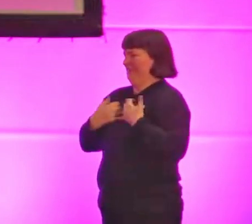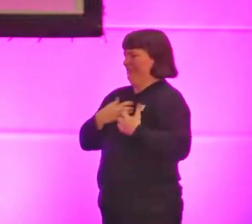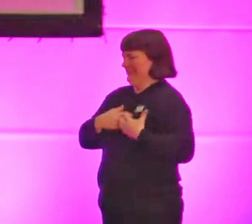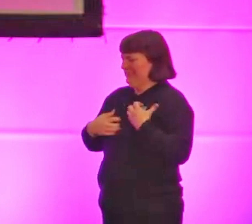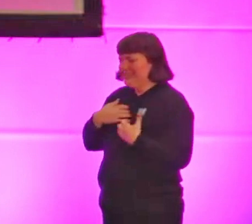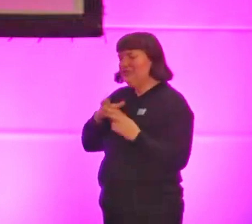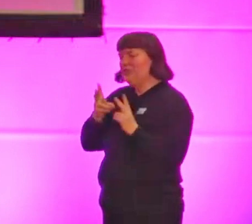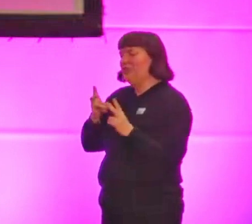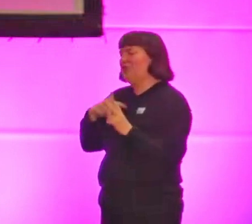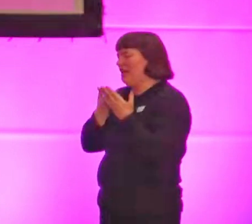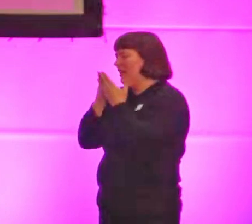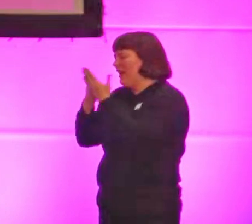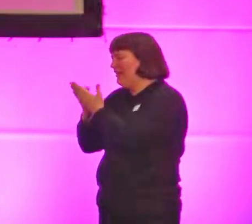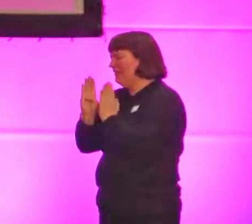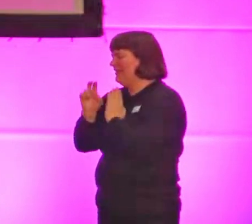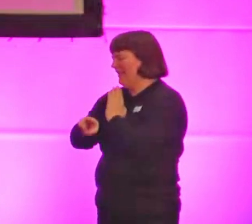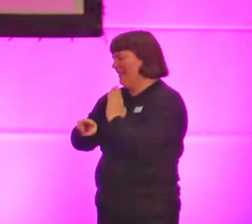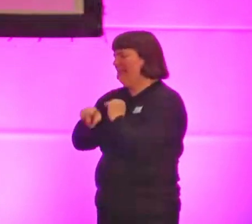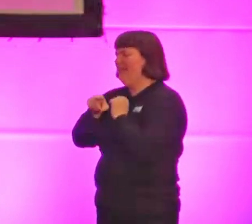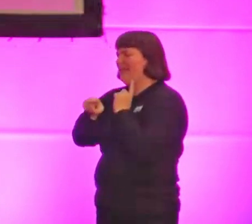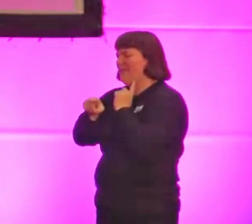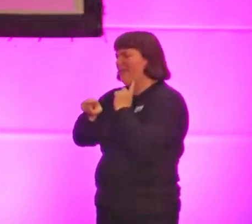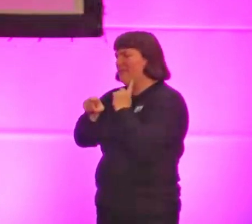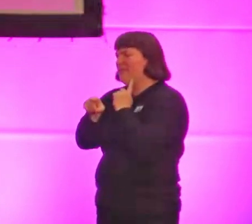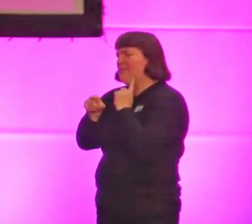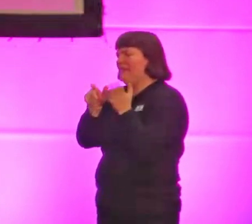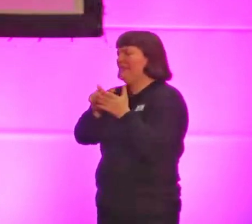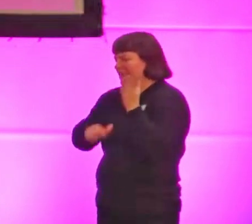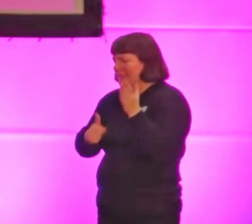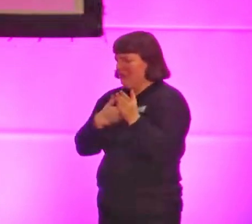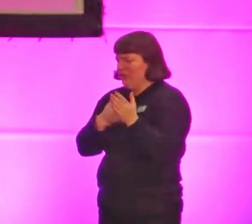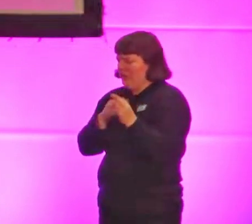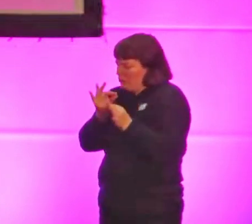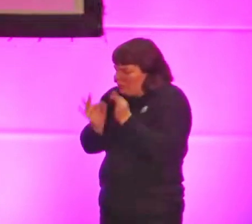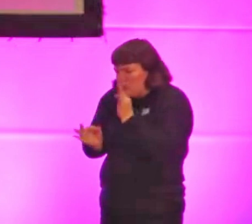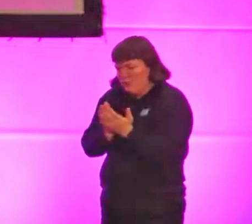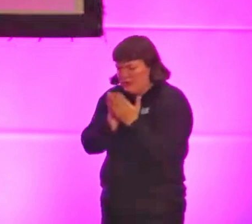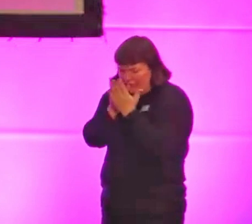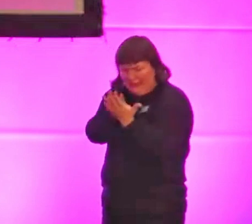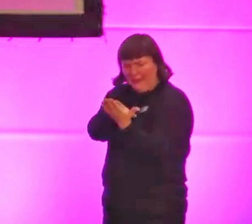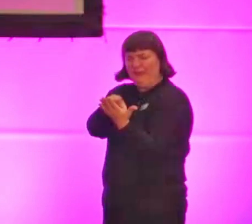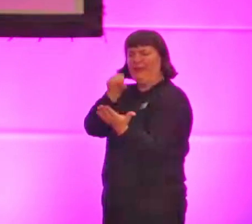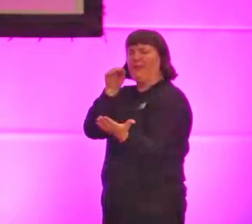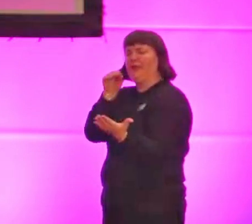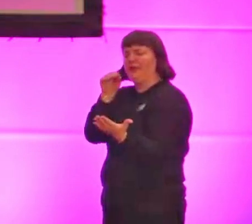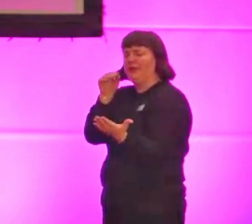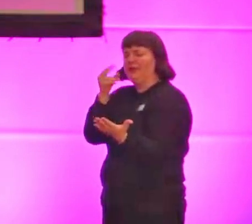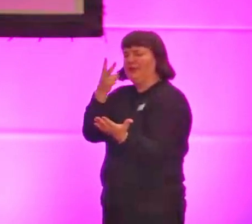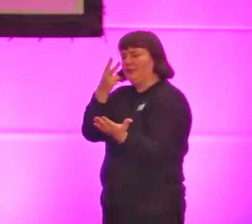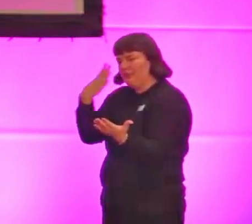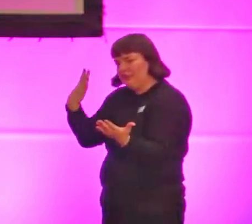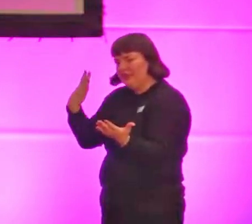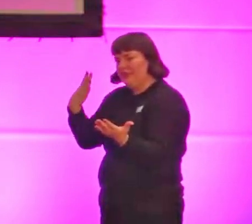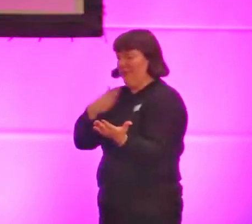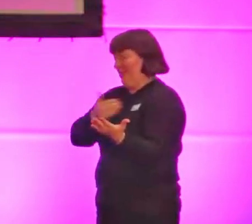jag ju den här Dagens Nyheter lite mer noggrant. Och då visade det sig att Lisa Tam,